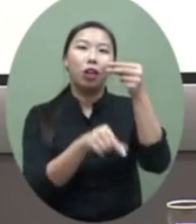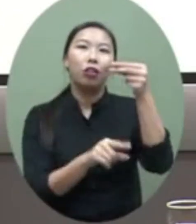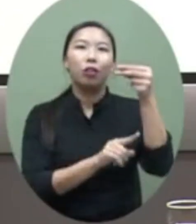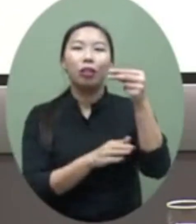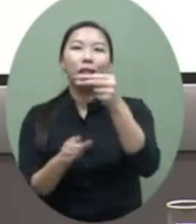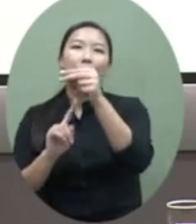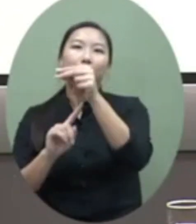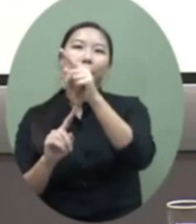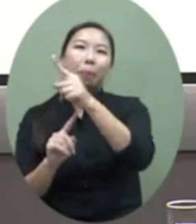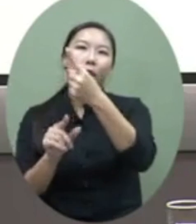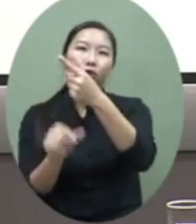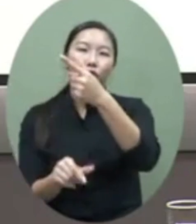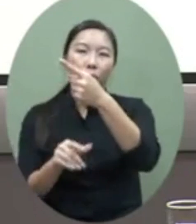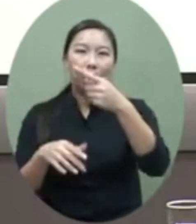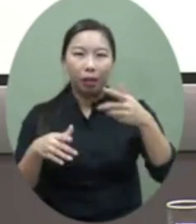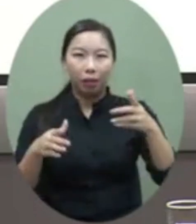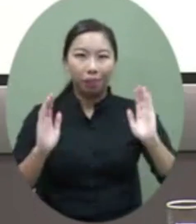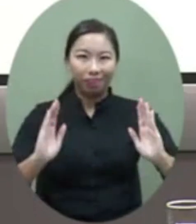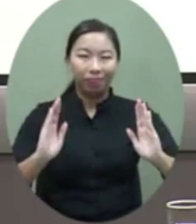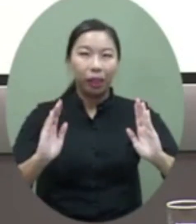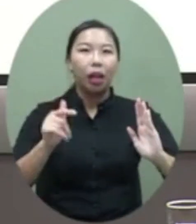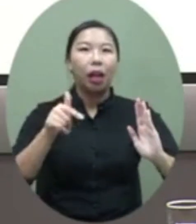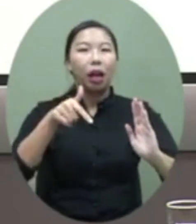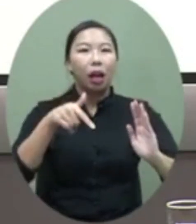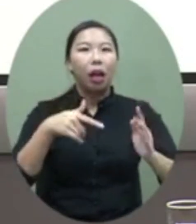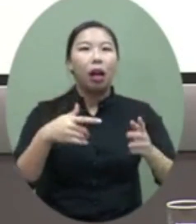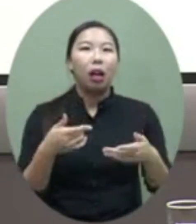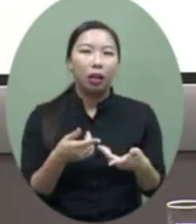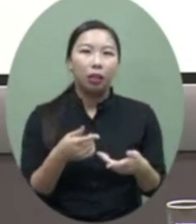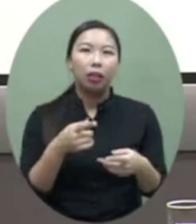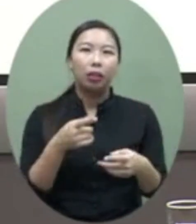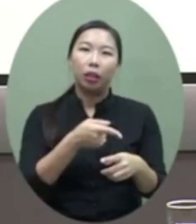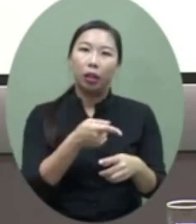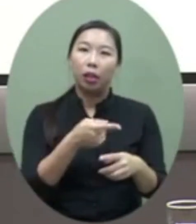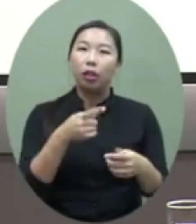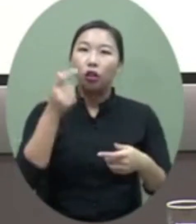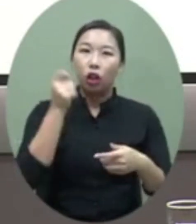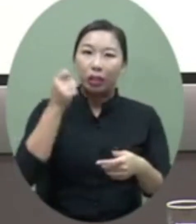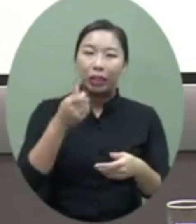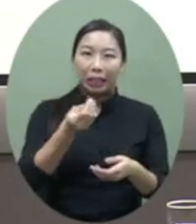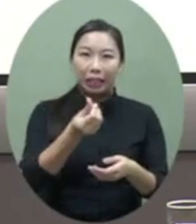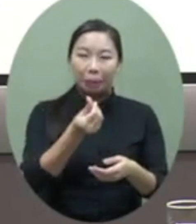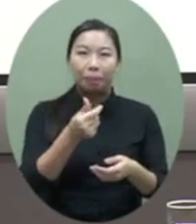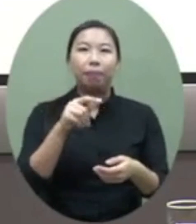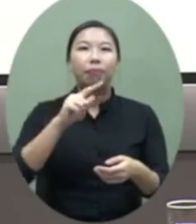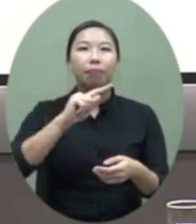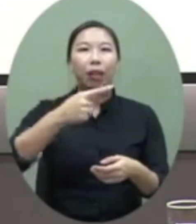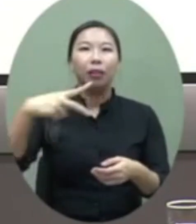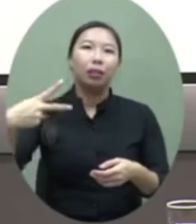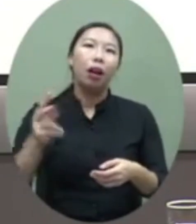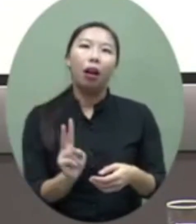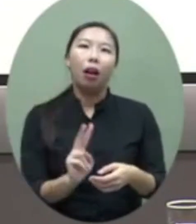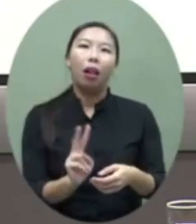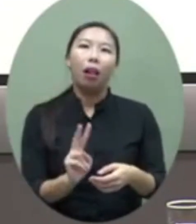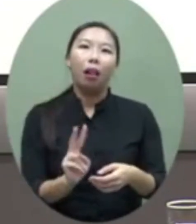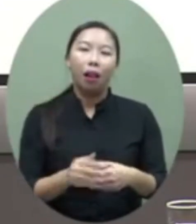嘅項目咧，那個受惠對象、受惠資格、津貼嘅金額咧都係一樣嘅。